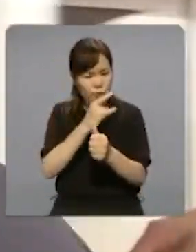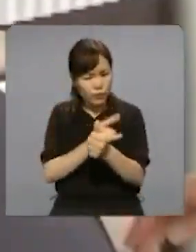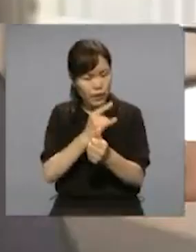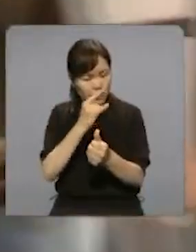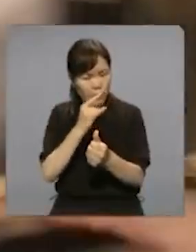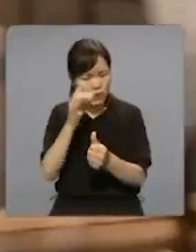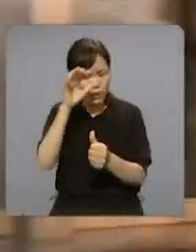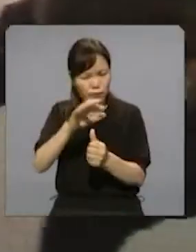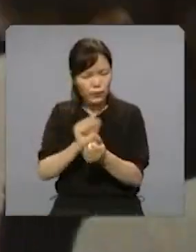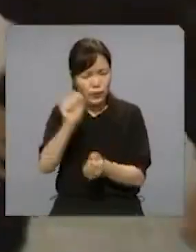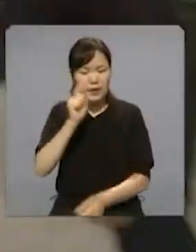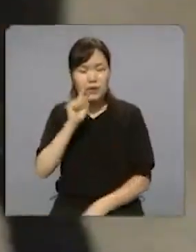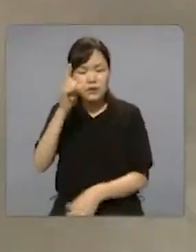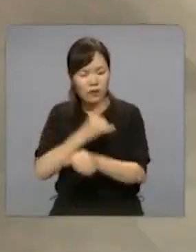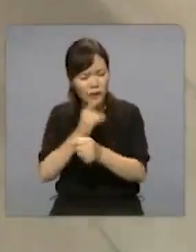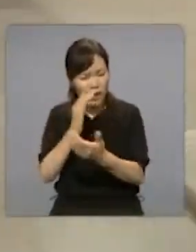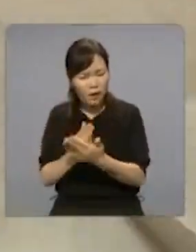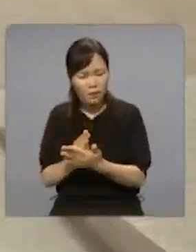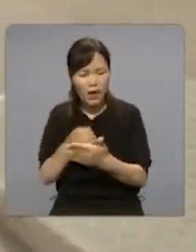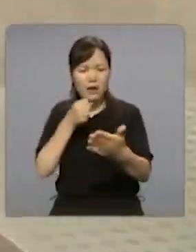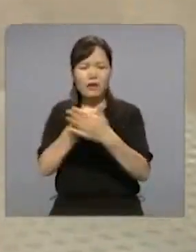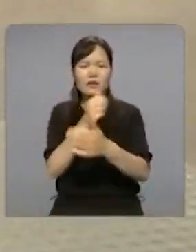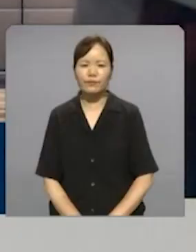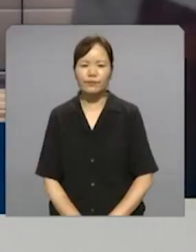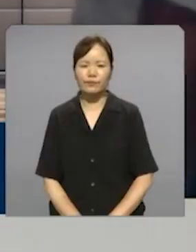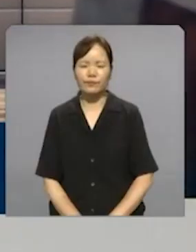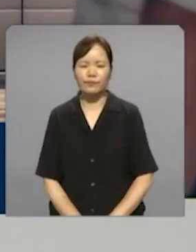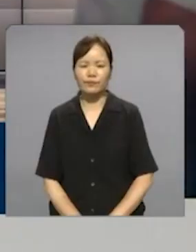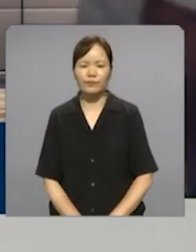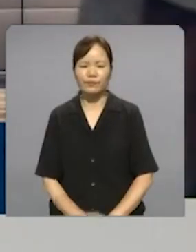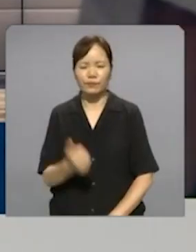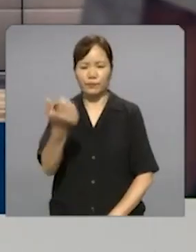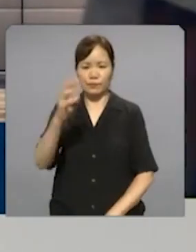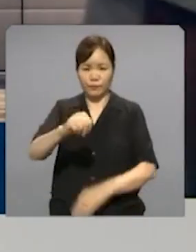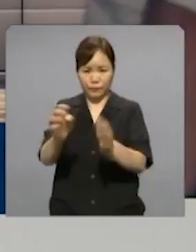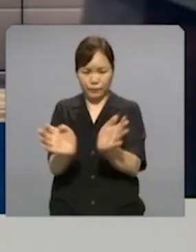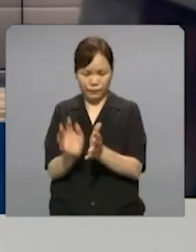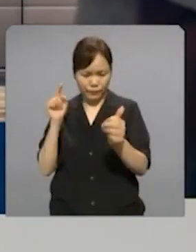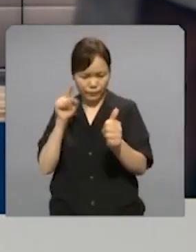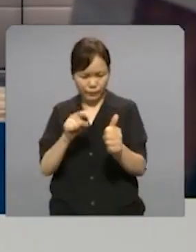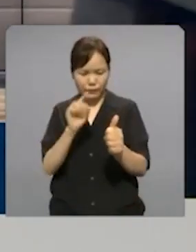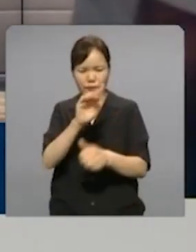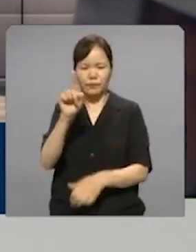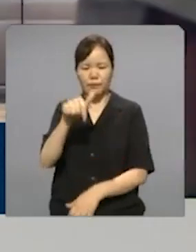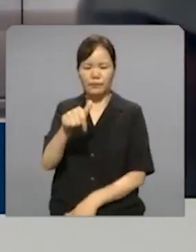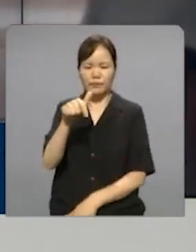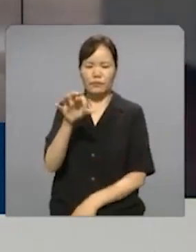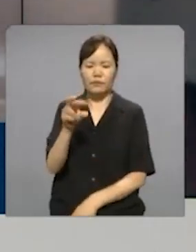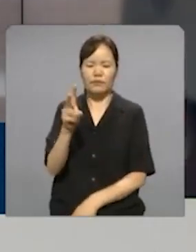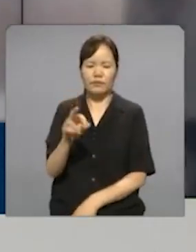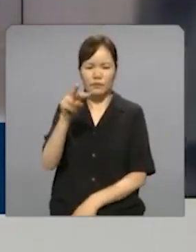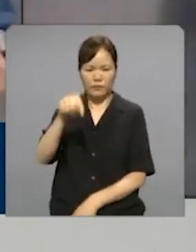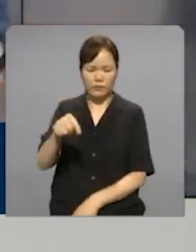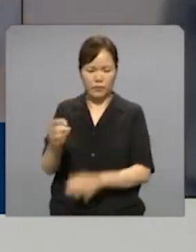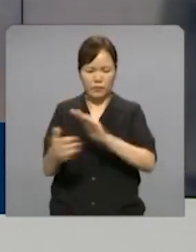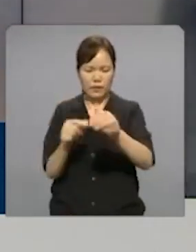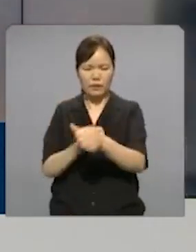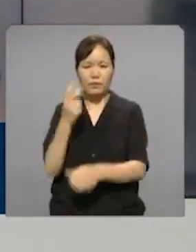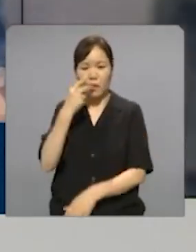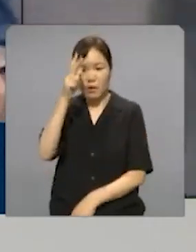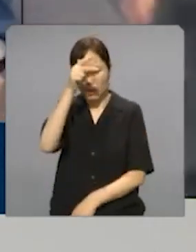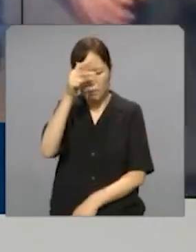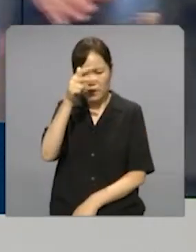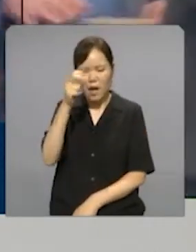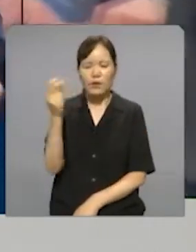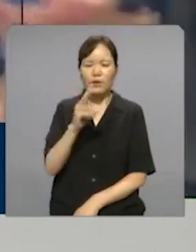결정할 방침입니다. OBS 뉴스 이상호입니다. 50억 클럽 의혹을 받는 박영수 전 특별검사가 측근인 양재식